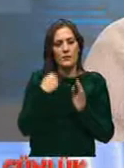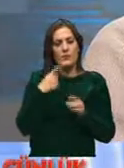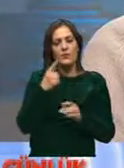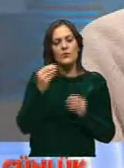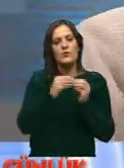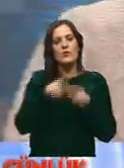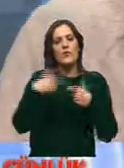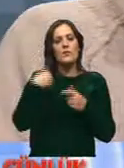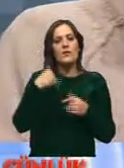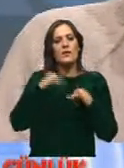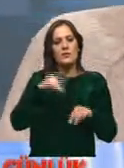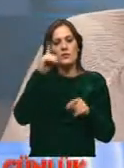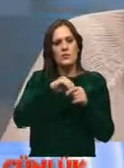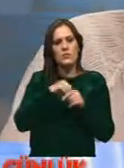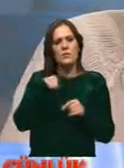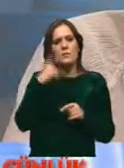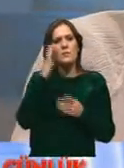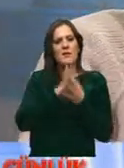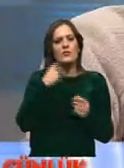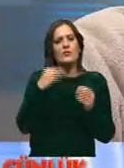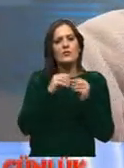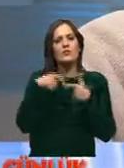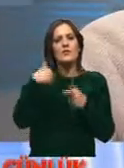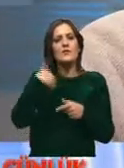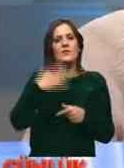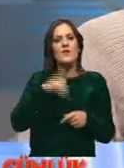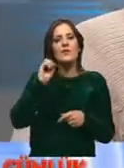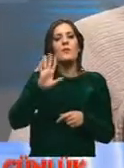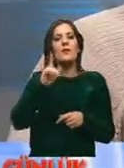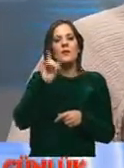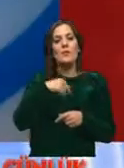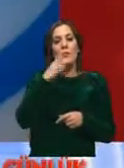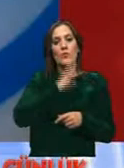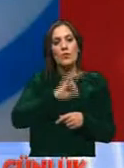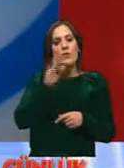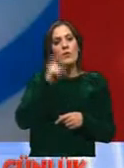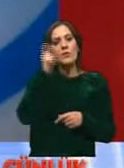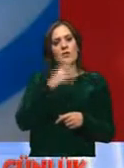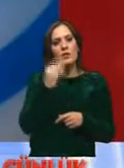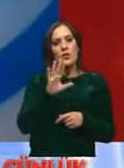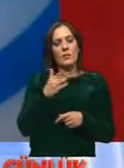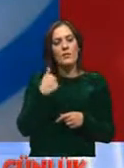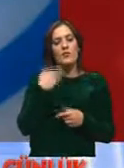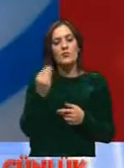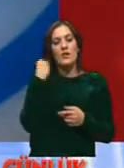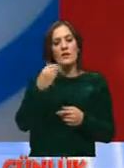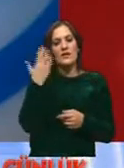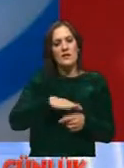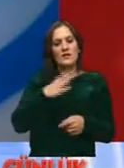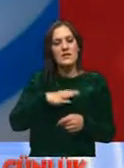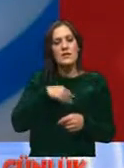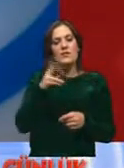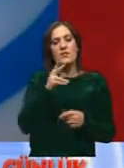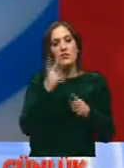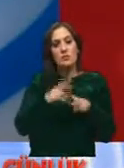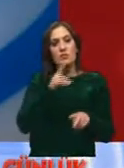atmak istiyorum, rahatlamak yok, istiyorum. Birini suçlamak istiyorum. Belki suç şu olabilir, mükemmeliyetçilik olabilir. Çok iyi isteme var. Çok aynı çabuk sonuç alma.